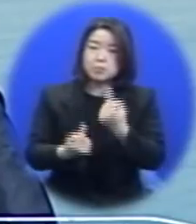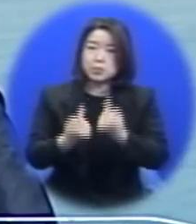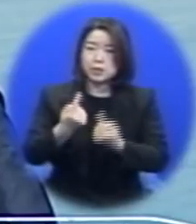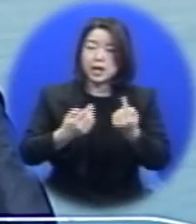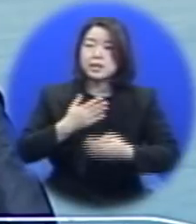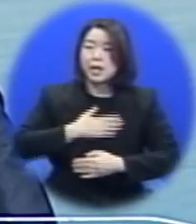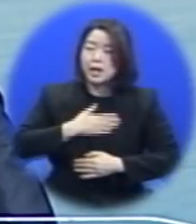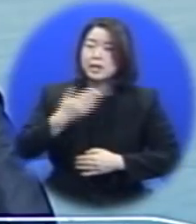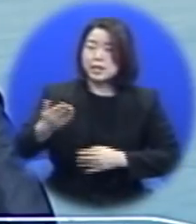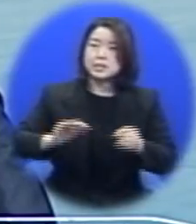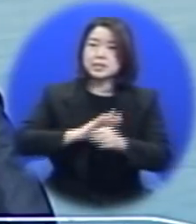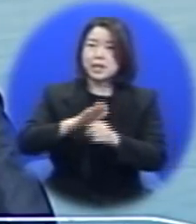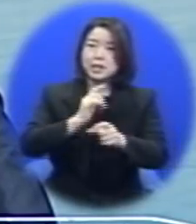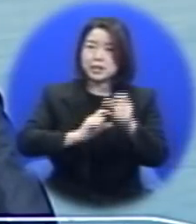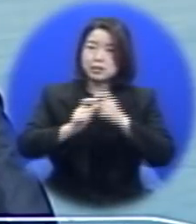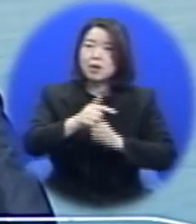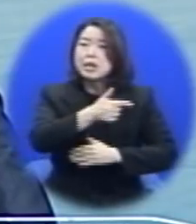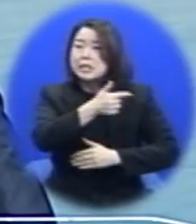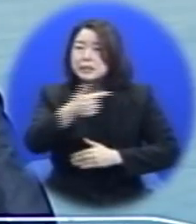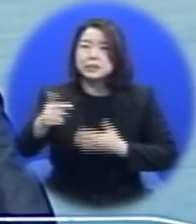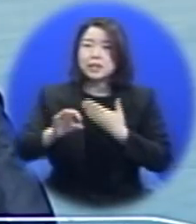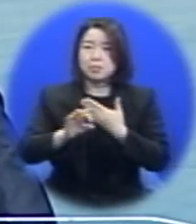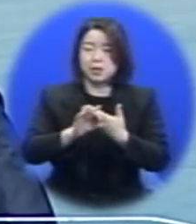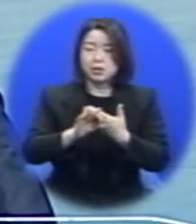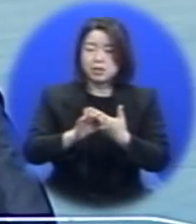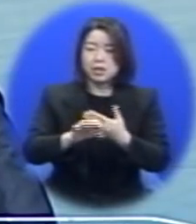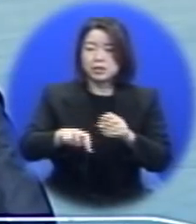생각하거든 보따리를 푸세요.